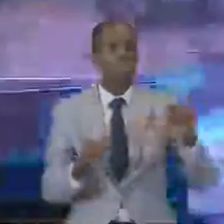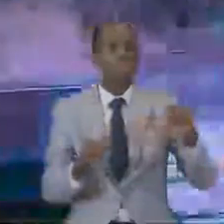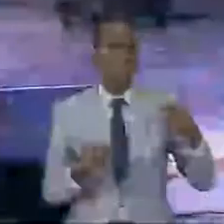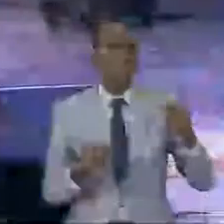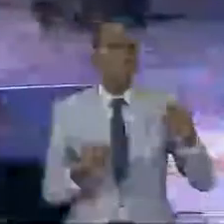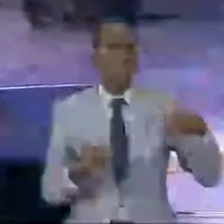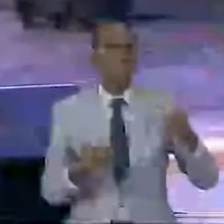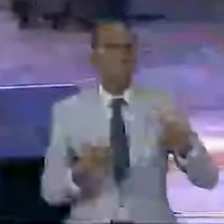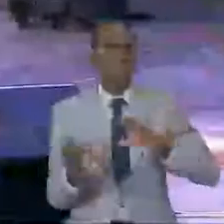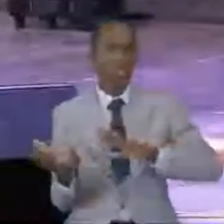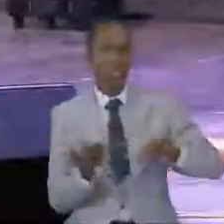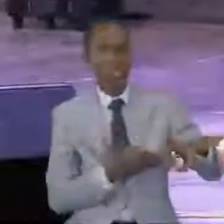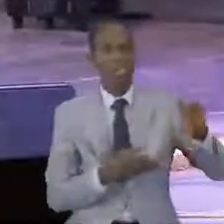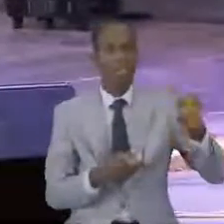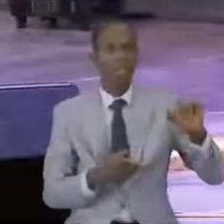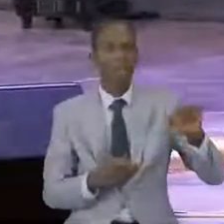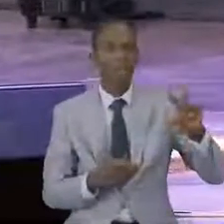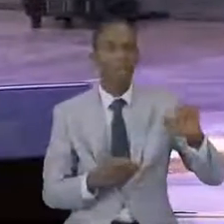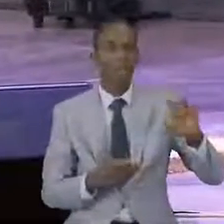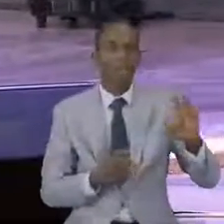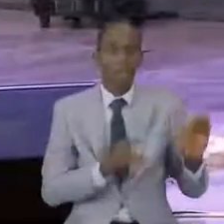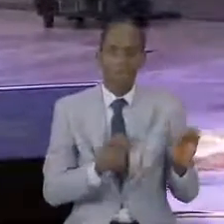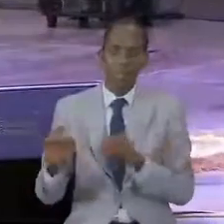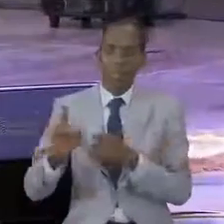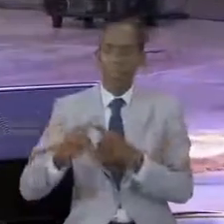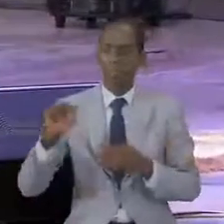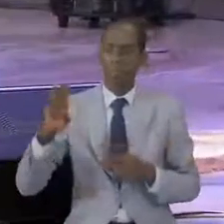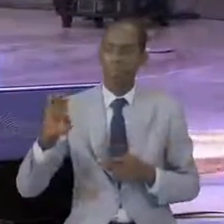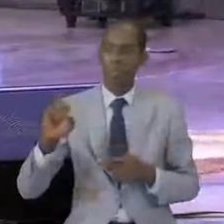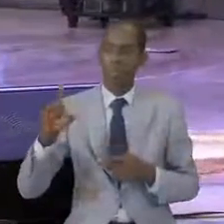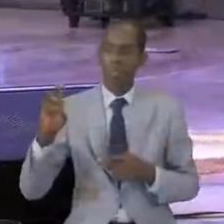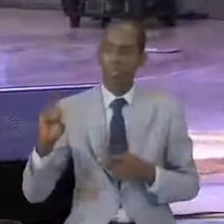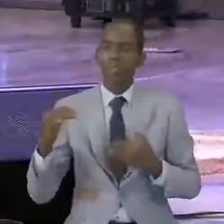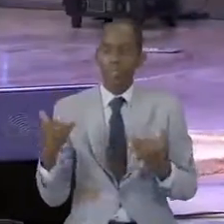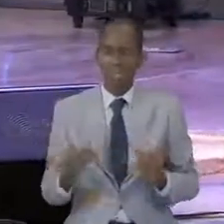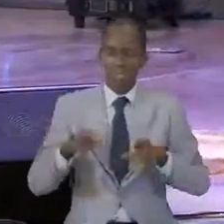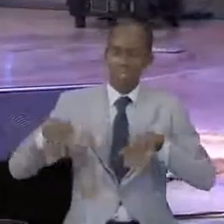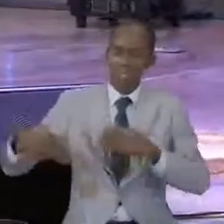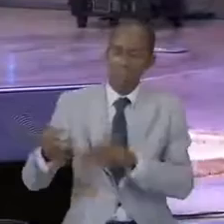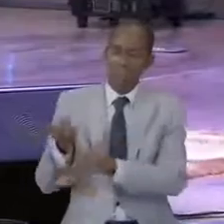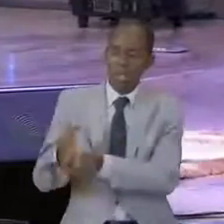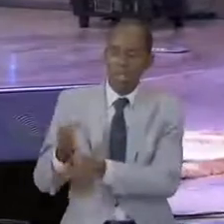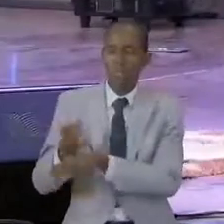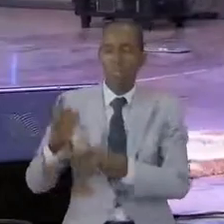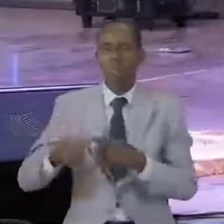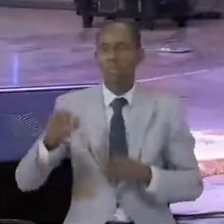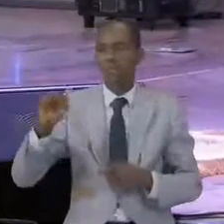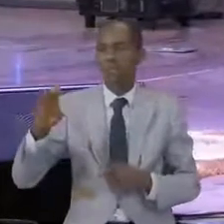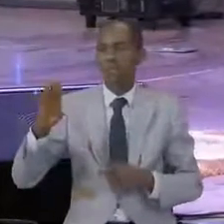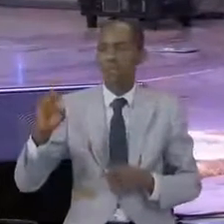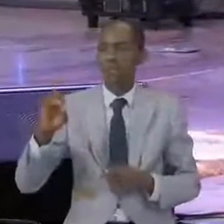vers Absalom maintenant il était celui qui conseillait Absalom le comment